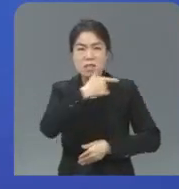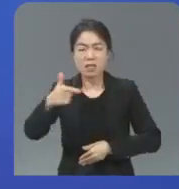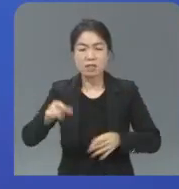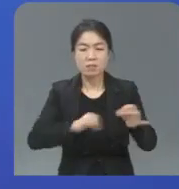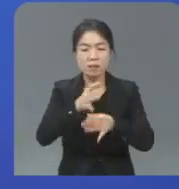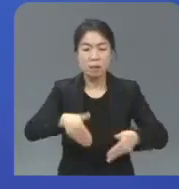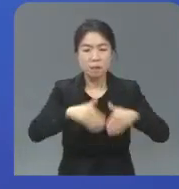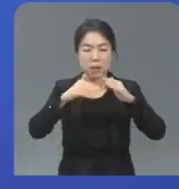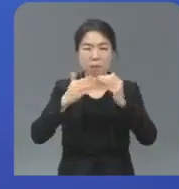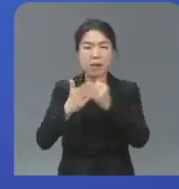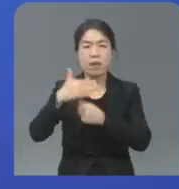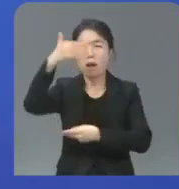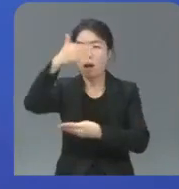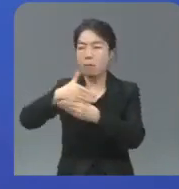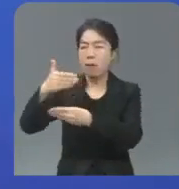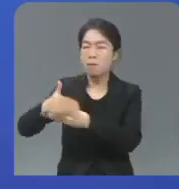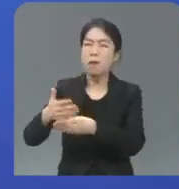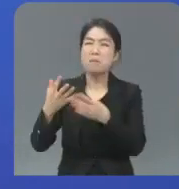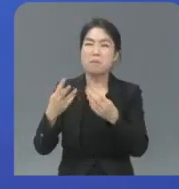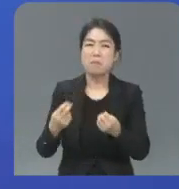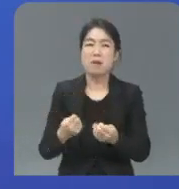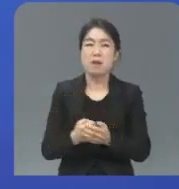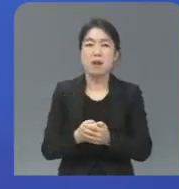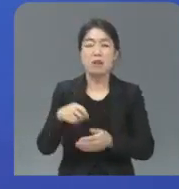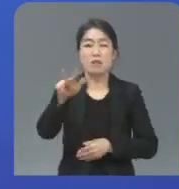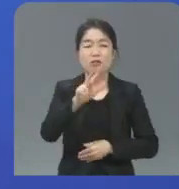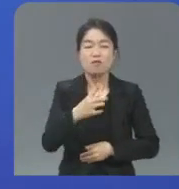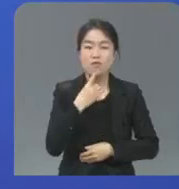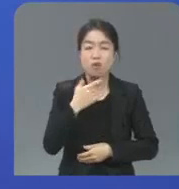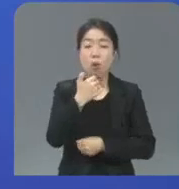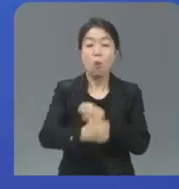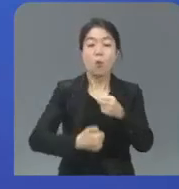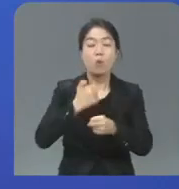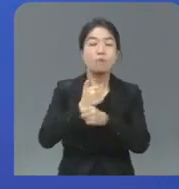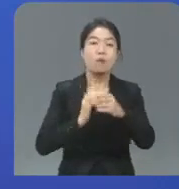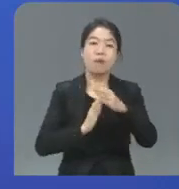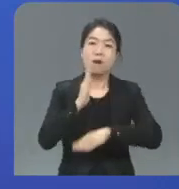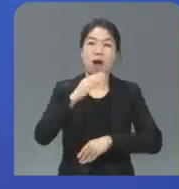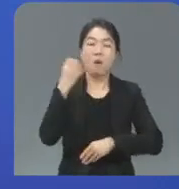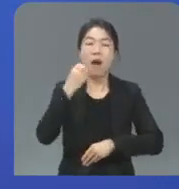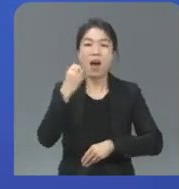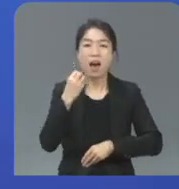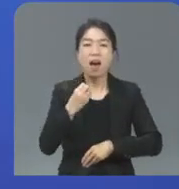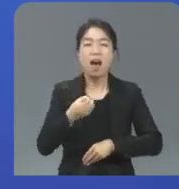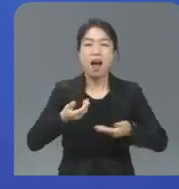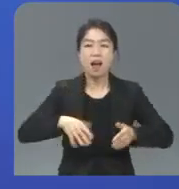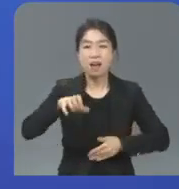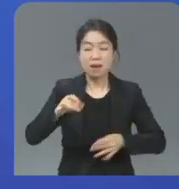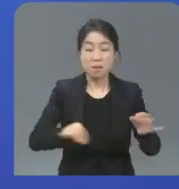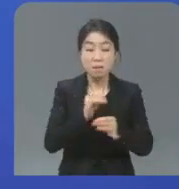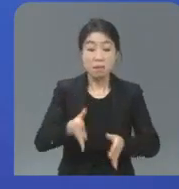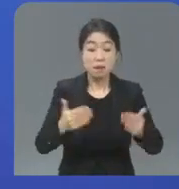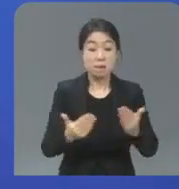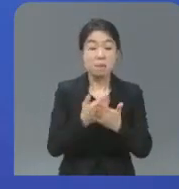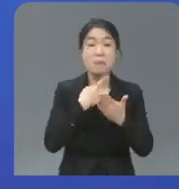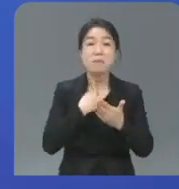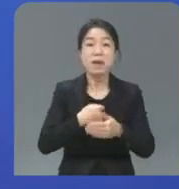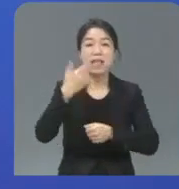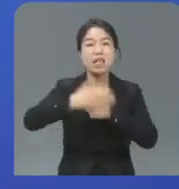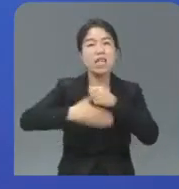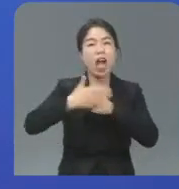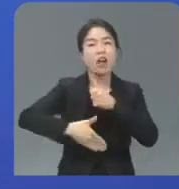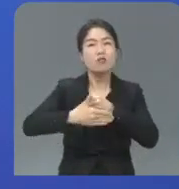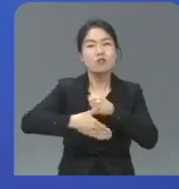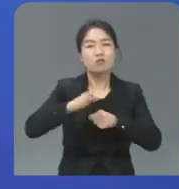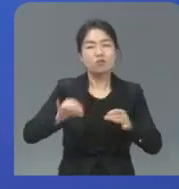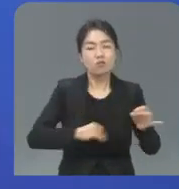진출로 잇따라 폐점했었죠. 전국에서 유일하게 50년 넘게 향토 백화점으로 자리매김했던 대구 백화점